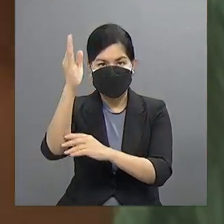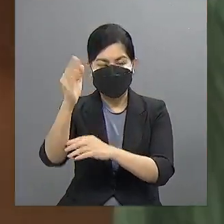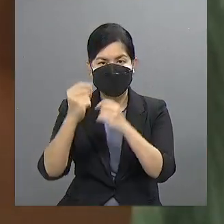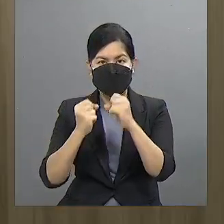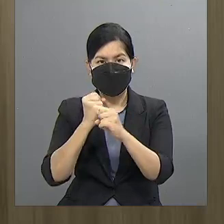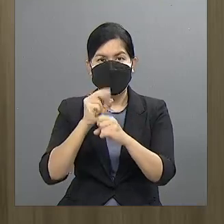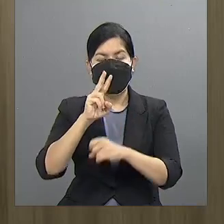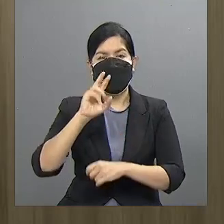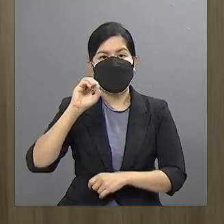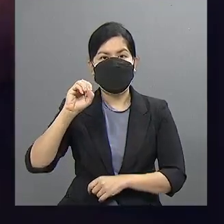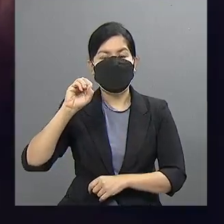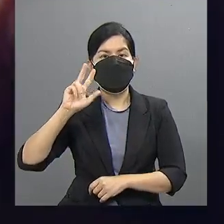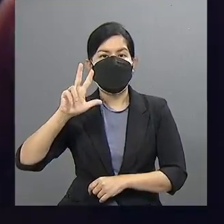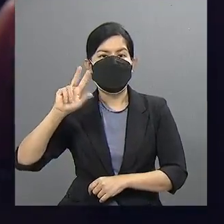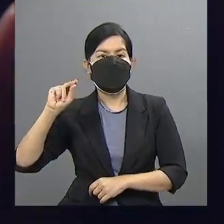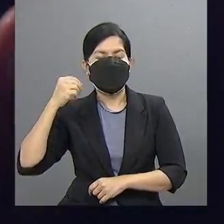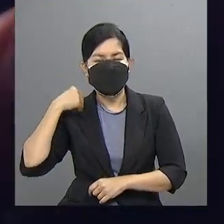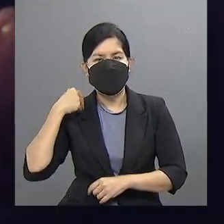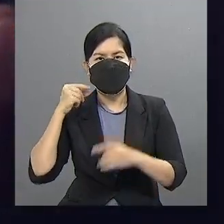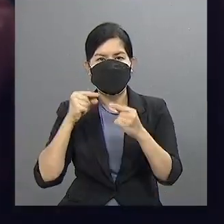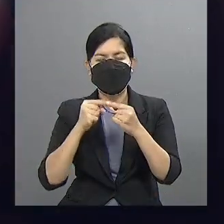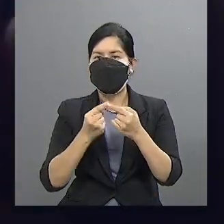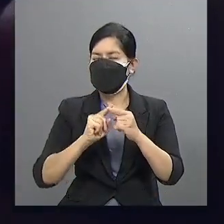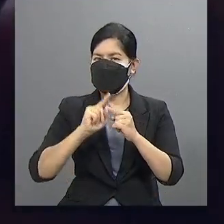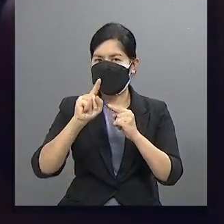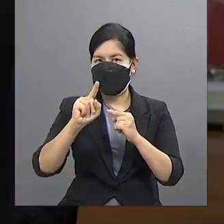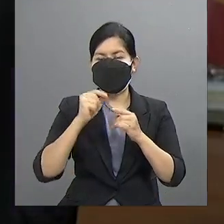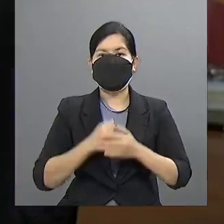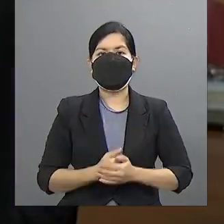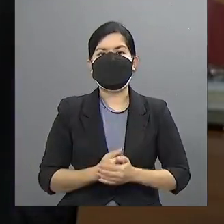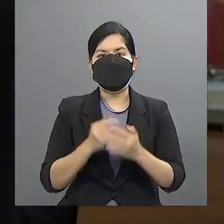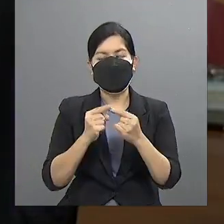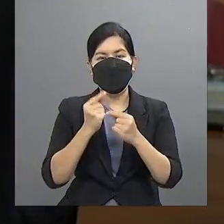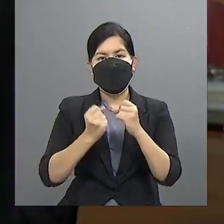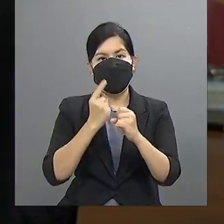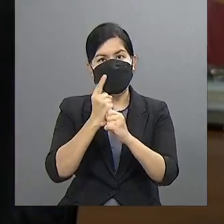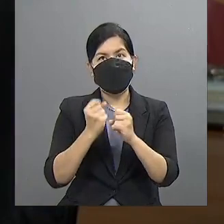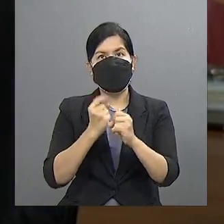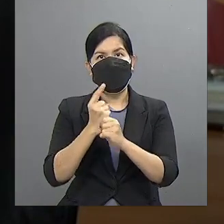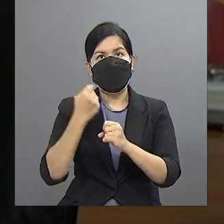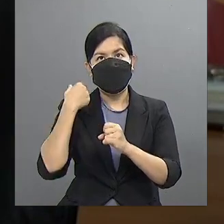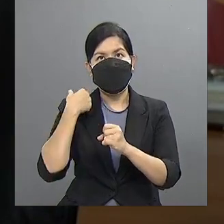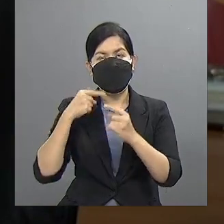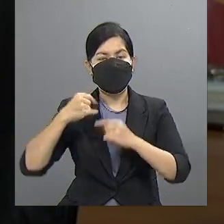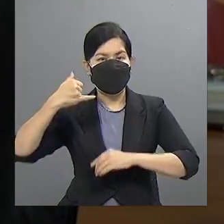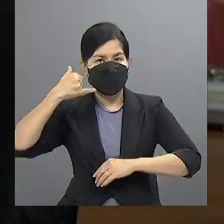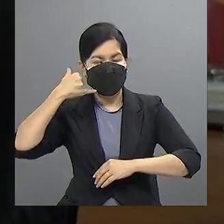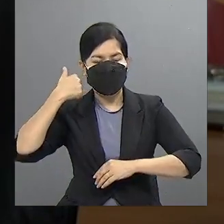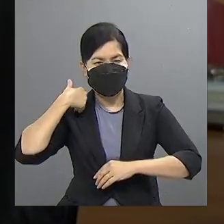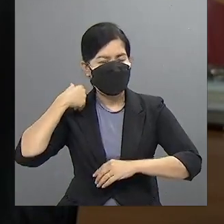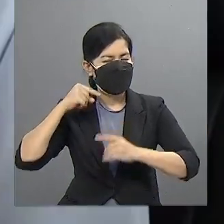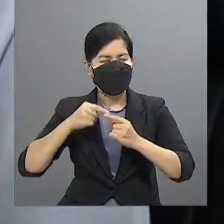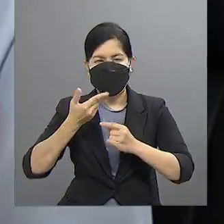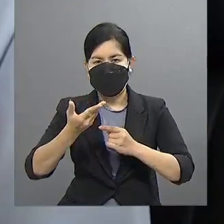มะเร็งโรคหัวใจอะไรต่าง ๆในแต่ละปีเรามีสายด่วนสุขภาพจิตเข้ามาขอรับการปรึกษาอันนี้ 6-8 แสนสายแต่เรารับได้จริงๆประม